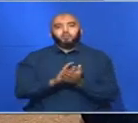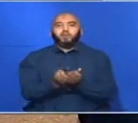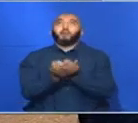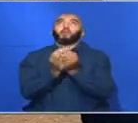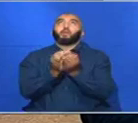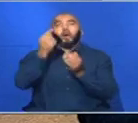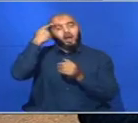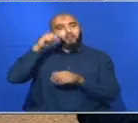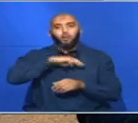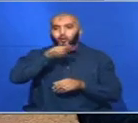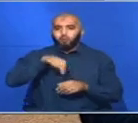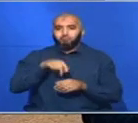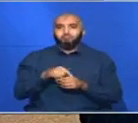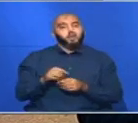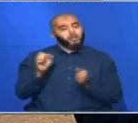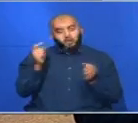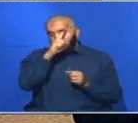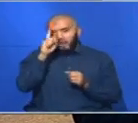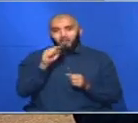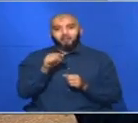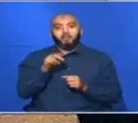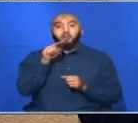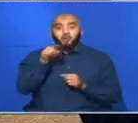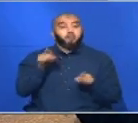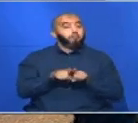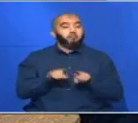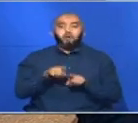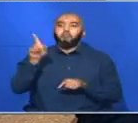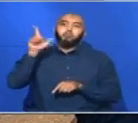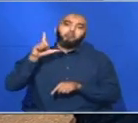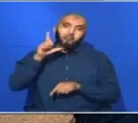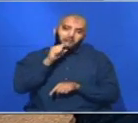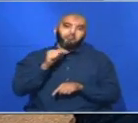ان شاء الله تبارك الله